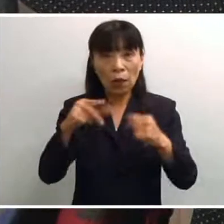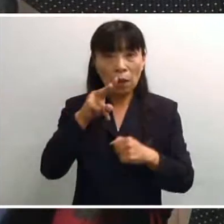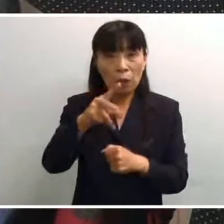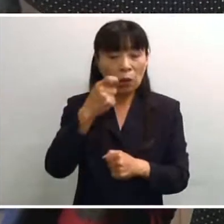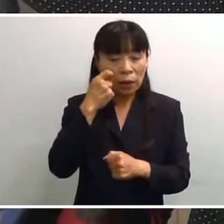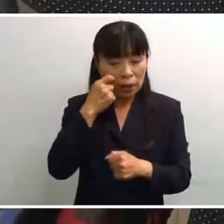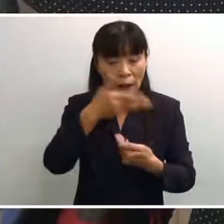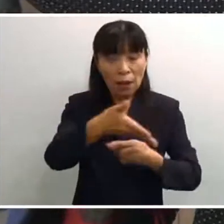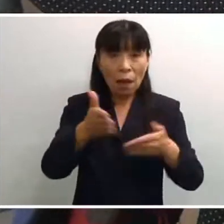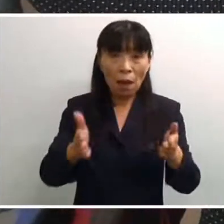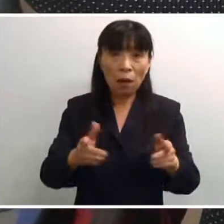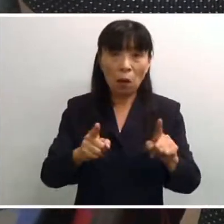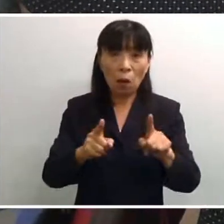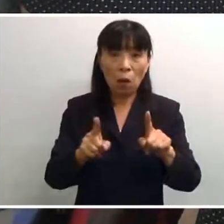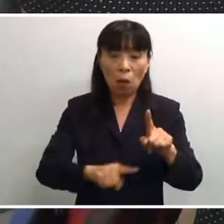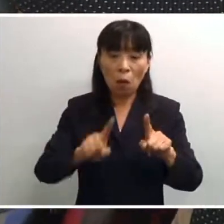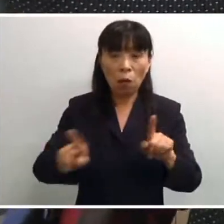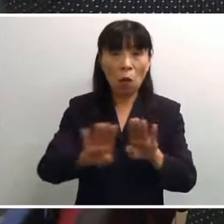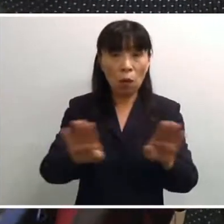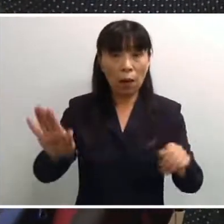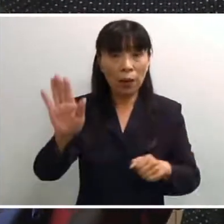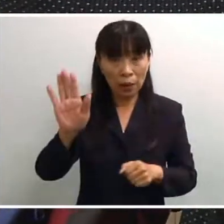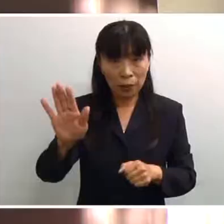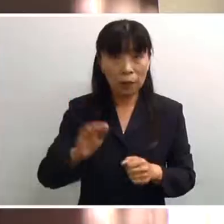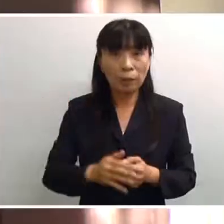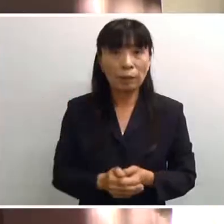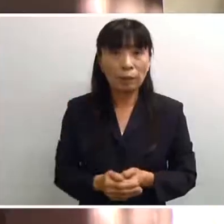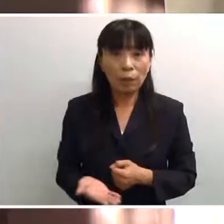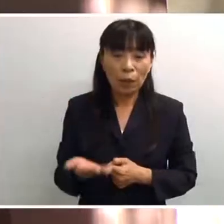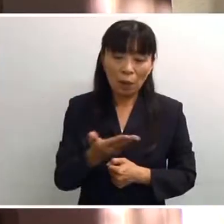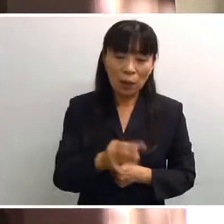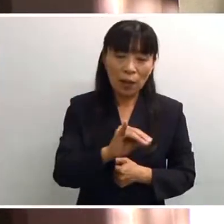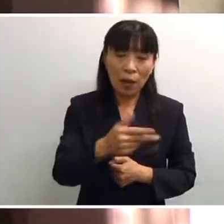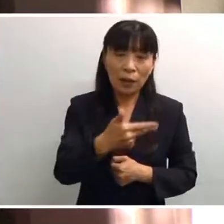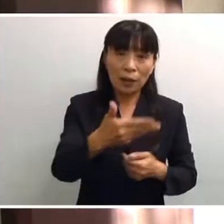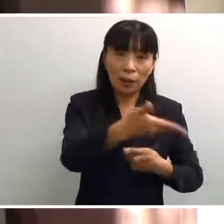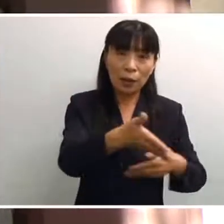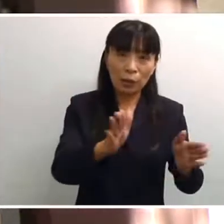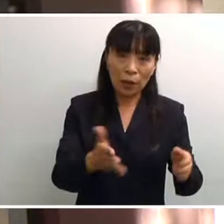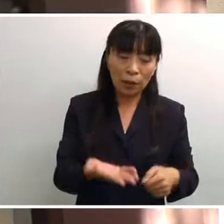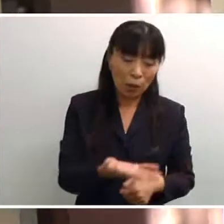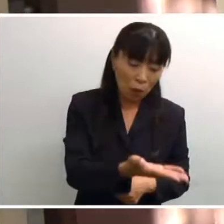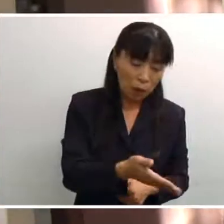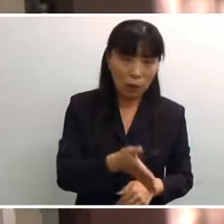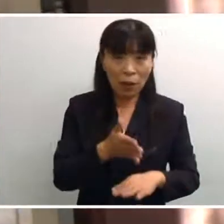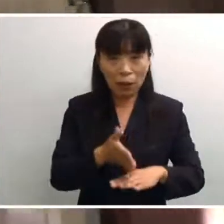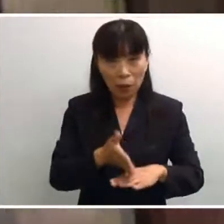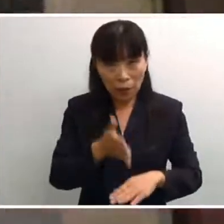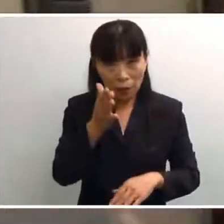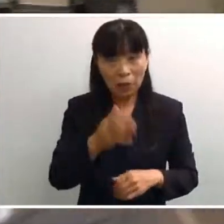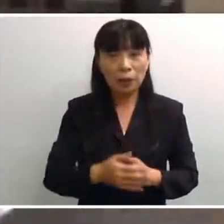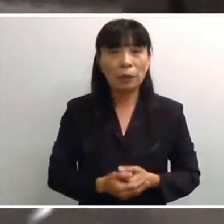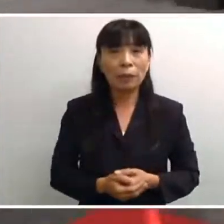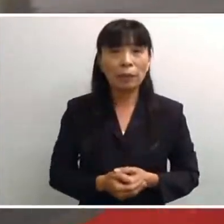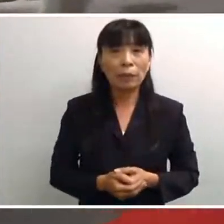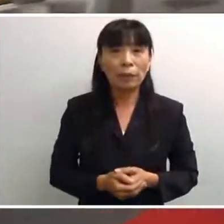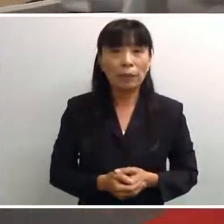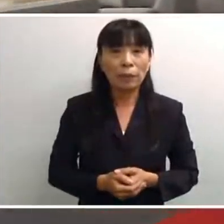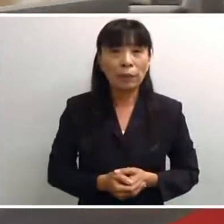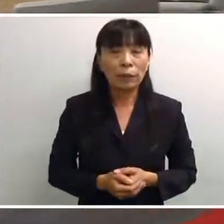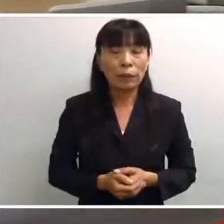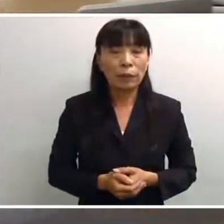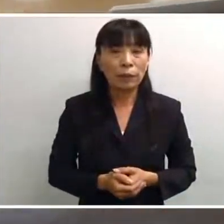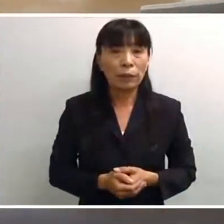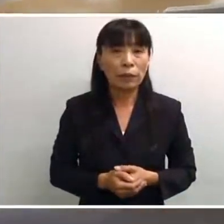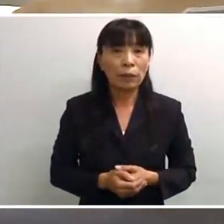見ることができない部屋の一般公開です。 はい、こちらが知事室になります。 はい、 どうぞ。 ありがとうございます。失礼